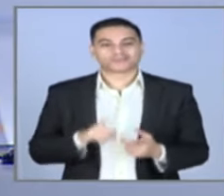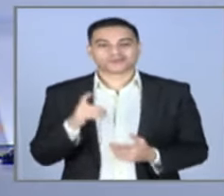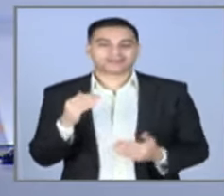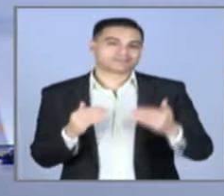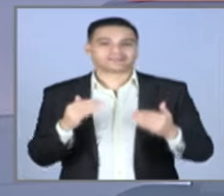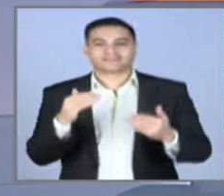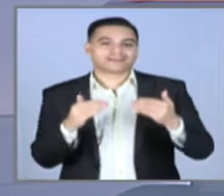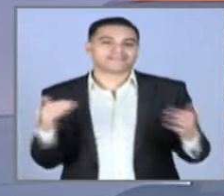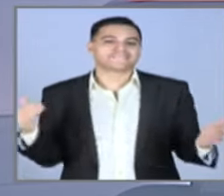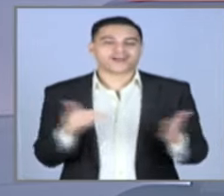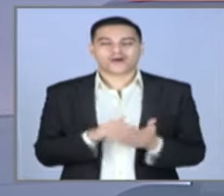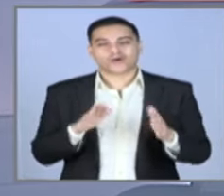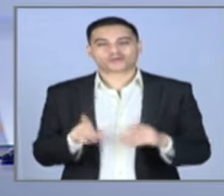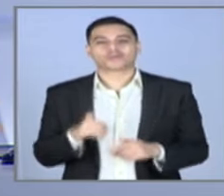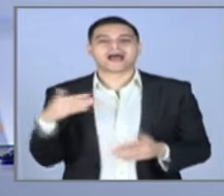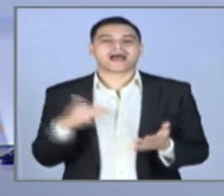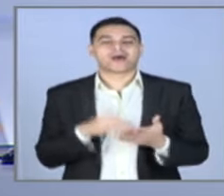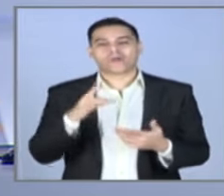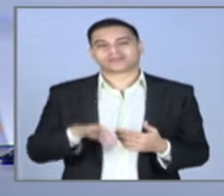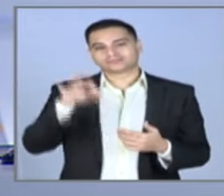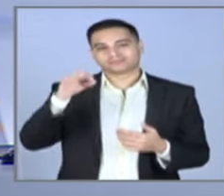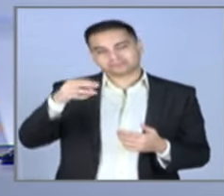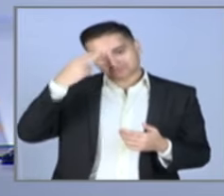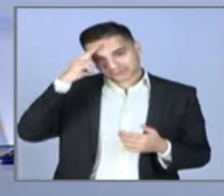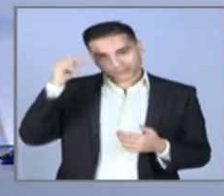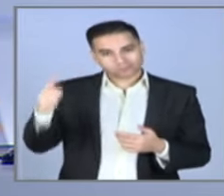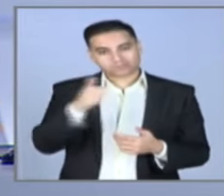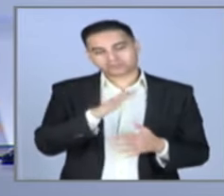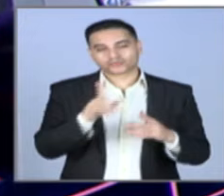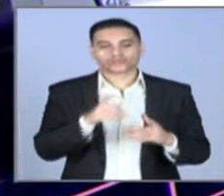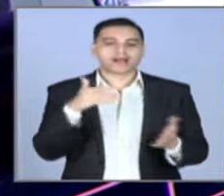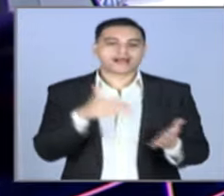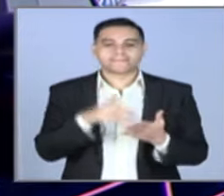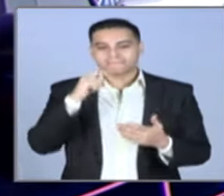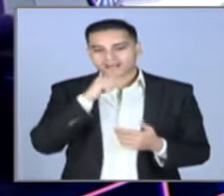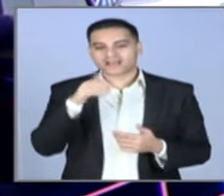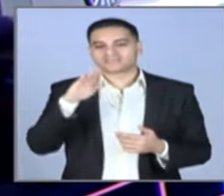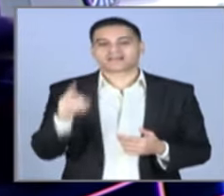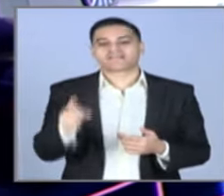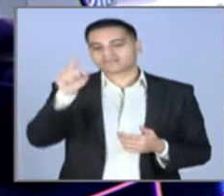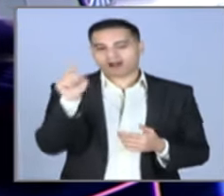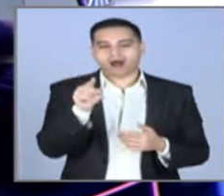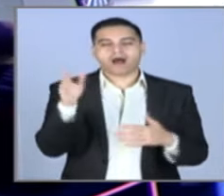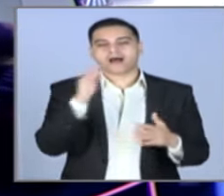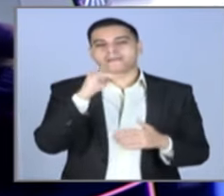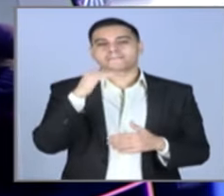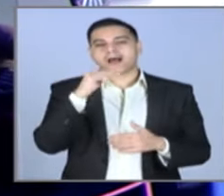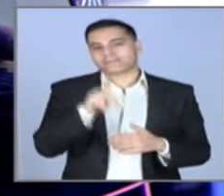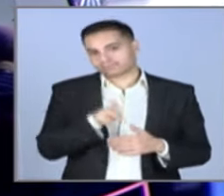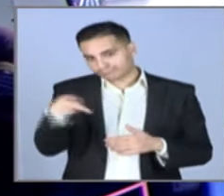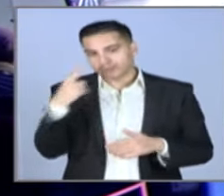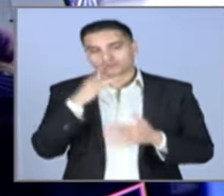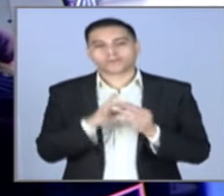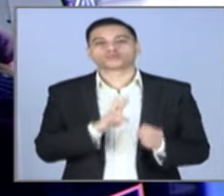عندي. مع آخر سؤال. آخر سؤال إسراء. إسراء محمد وهنشوف موضوع السؤال